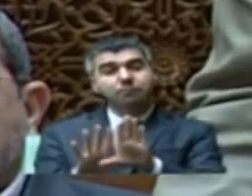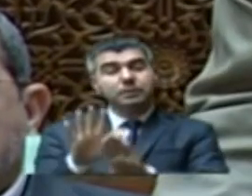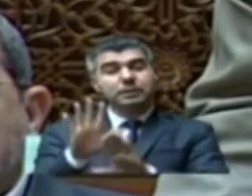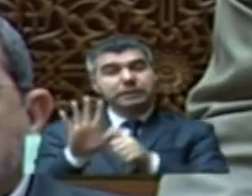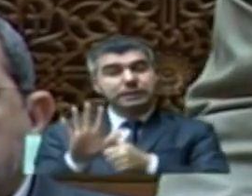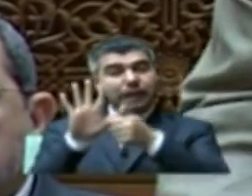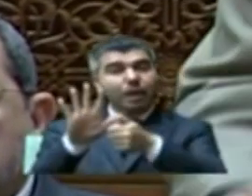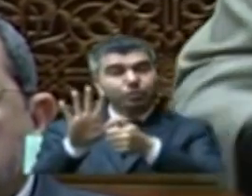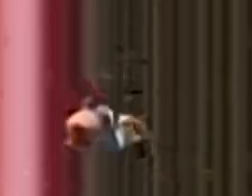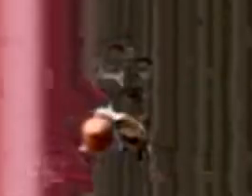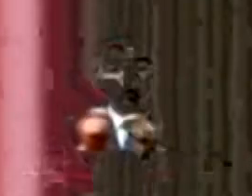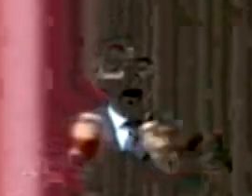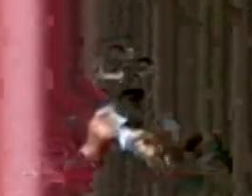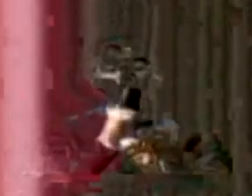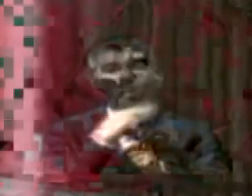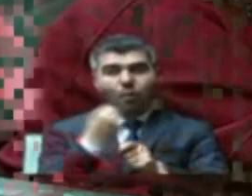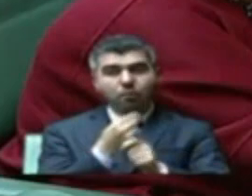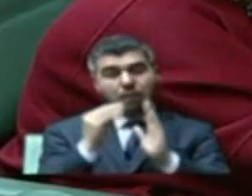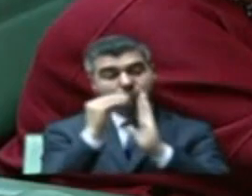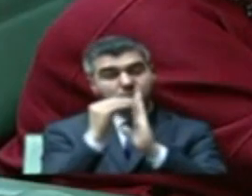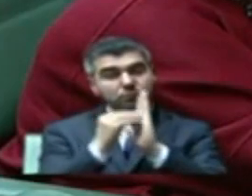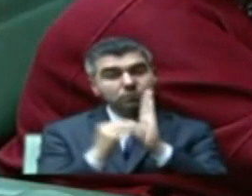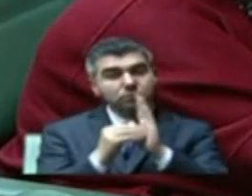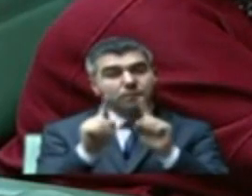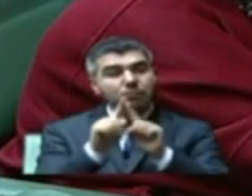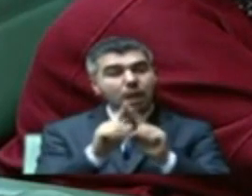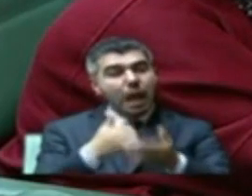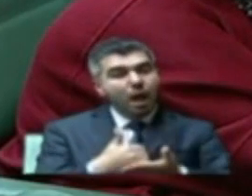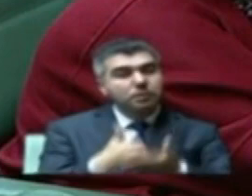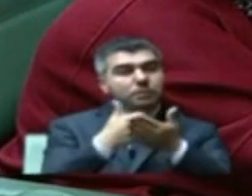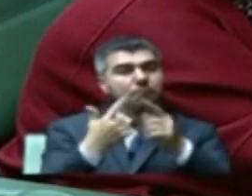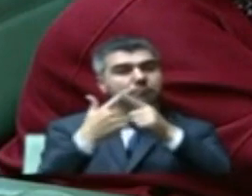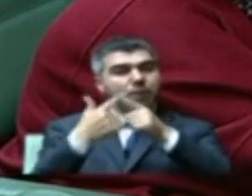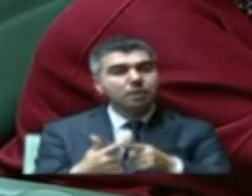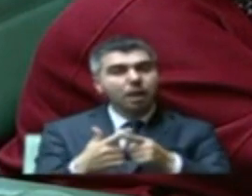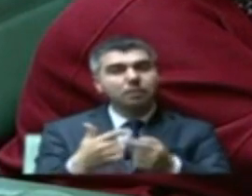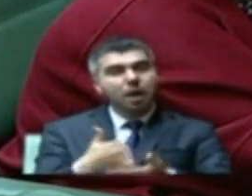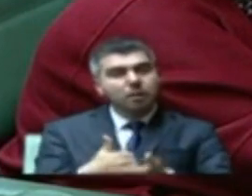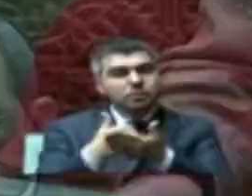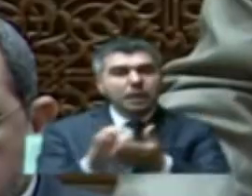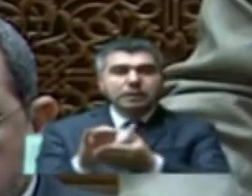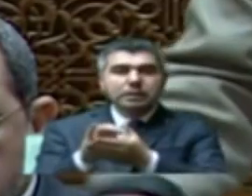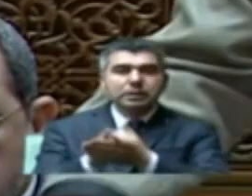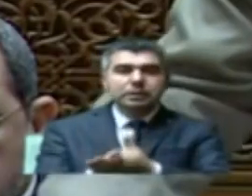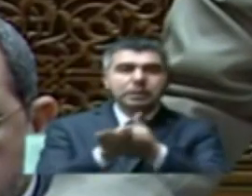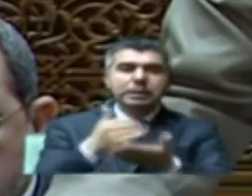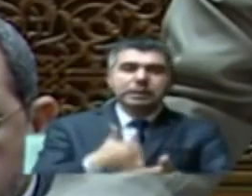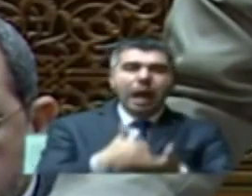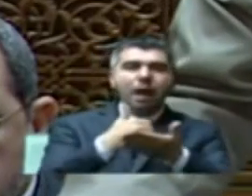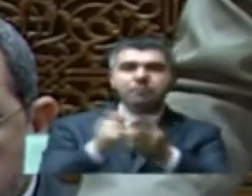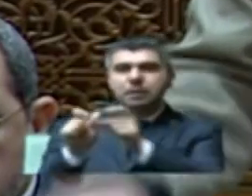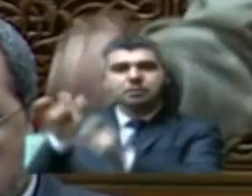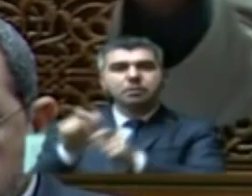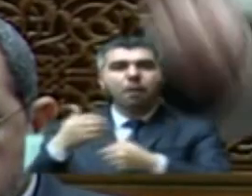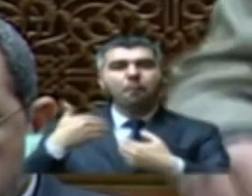في الجريدة الرسمية فيه ما ينص على المساعدة المالية والمادية والدعم الاجتماعي لهؤلاء